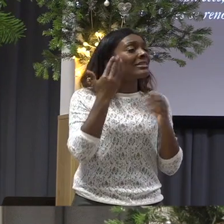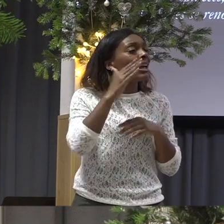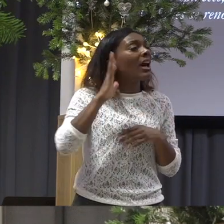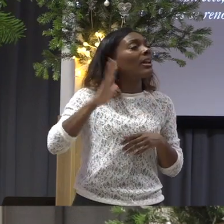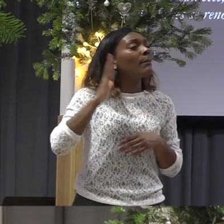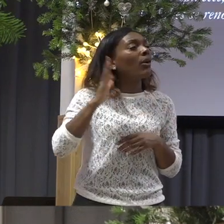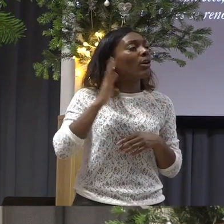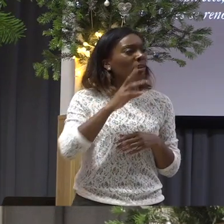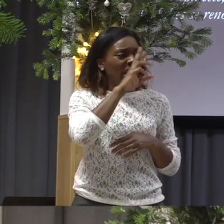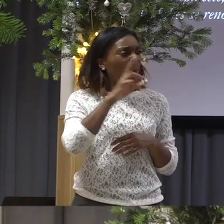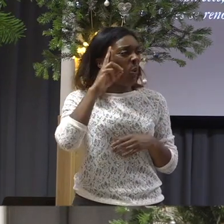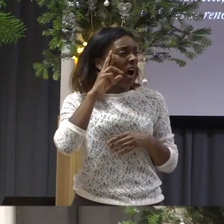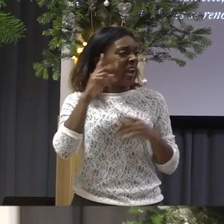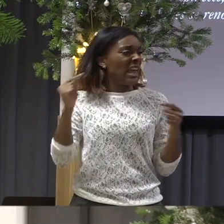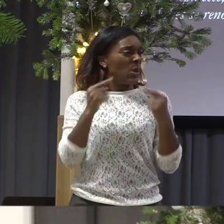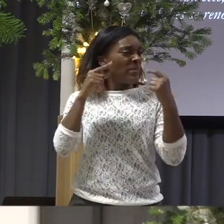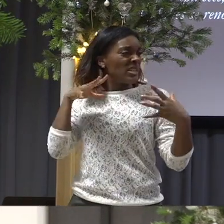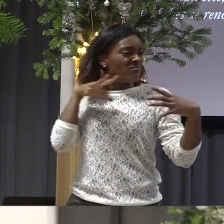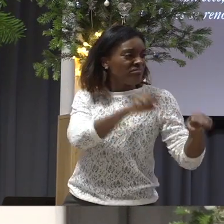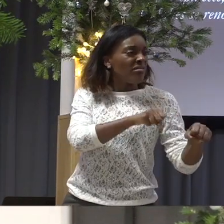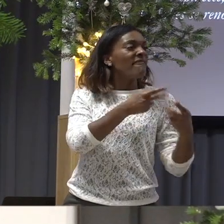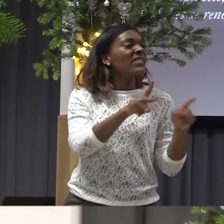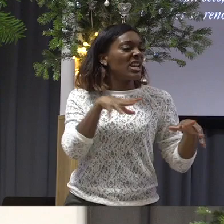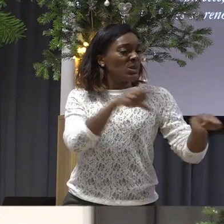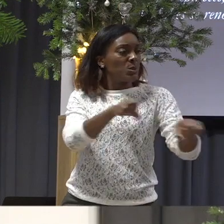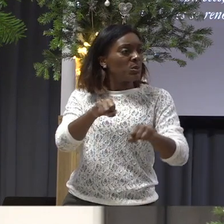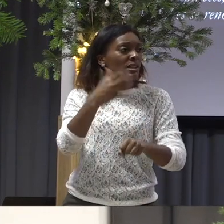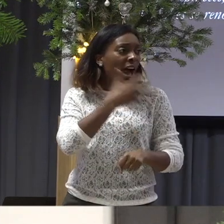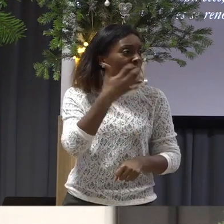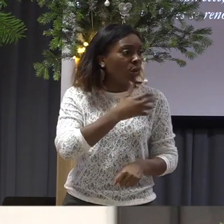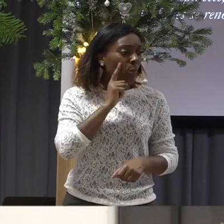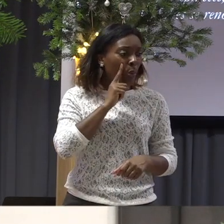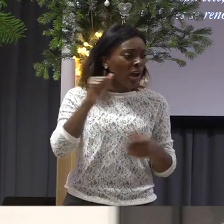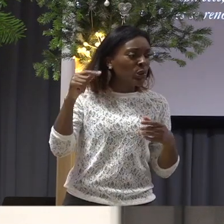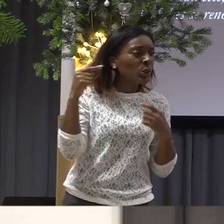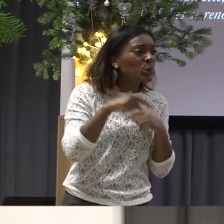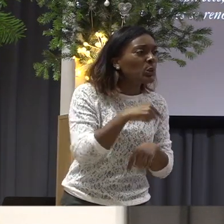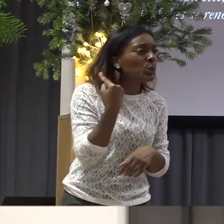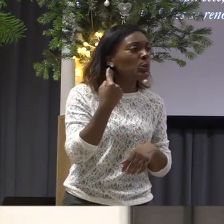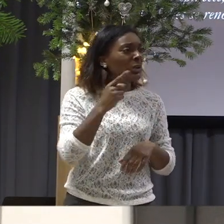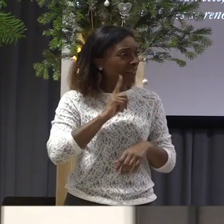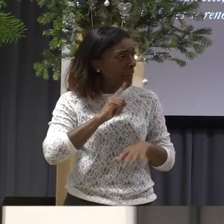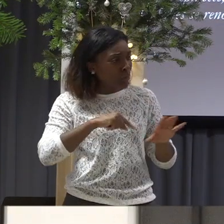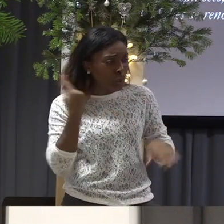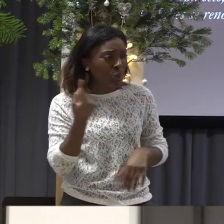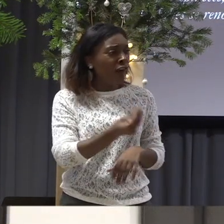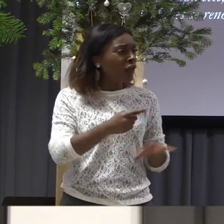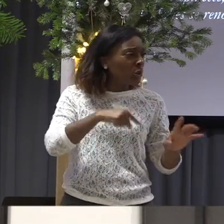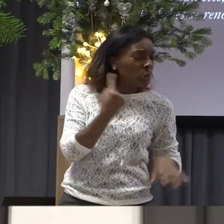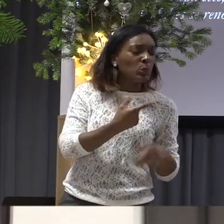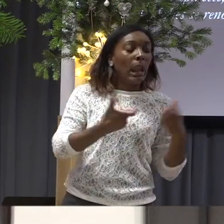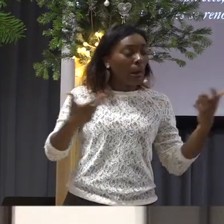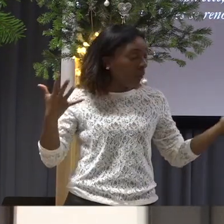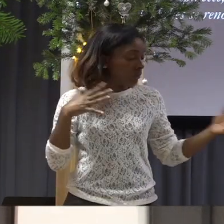femmes enceintes. C'était horrible, horrible, horrible. Et le prophète regarde Jérusalem la belle, qui est